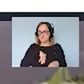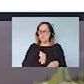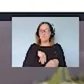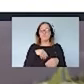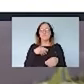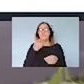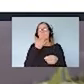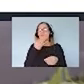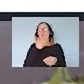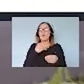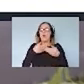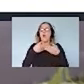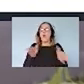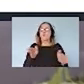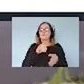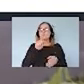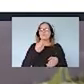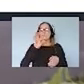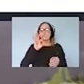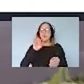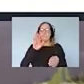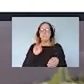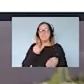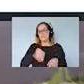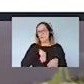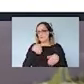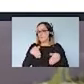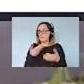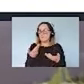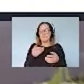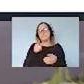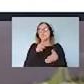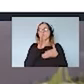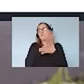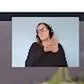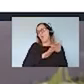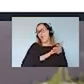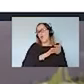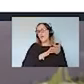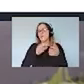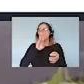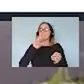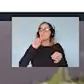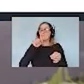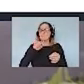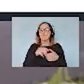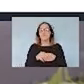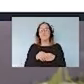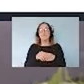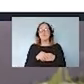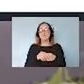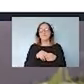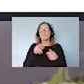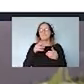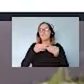co mówimy, że jest otwartym zasobem, to może być również taka treść, która tak jak Wikipedia jest